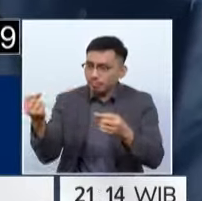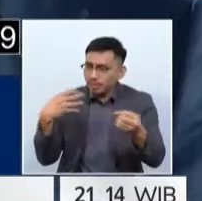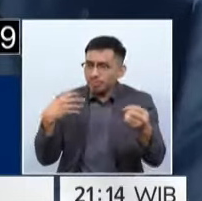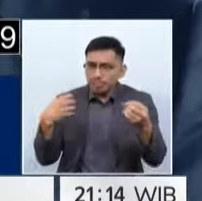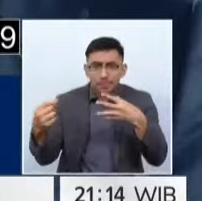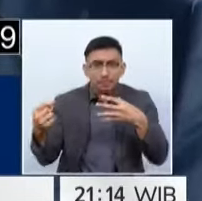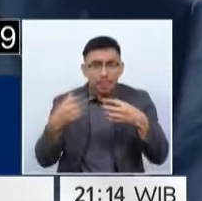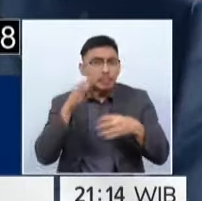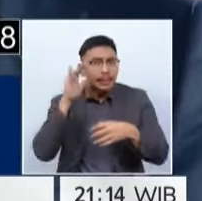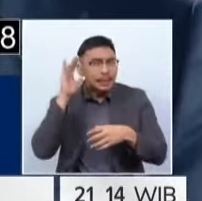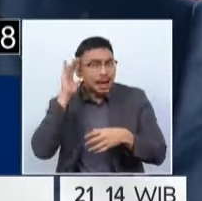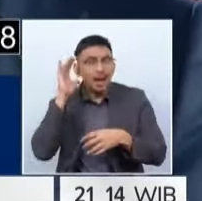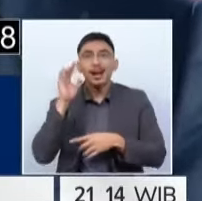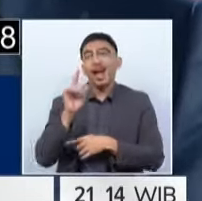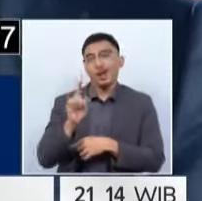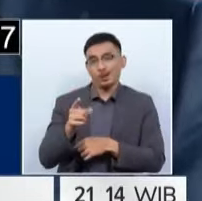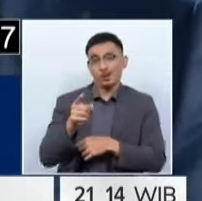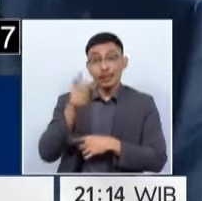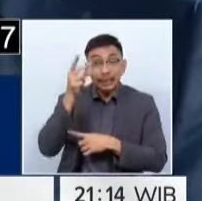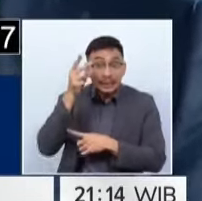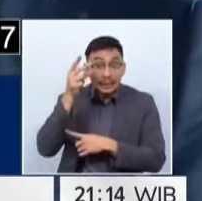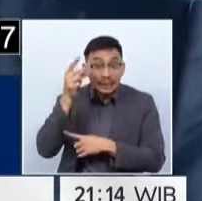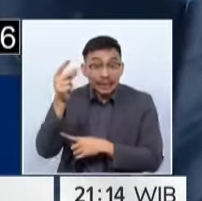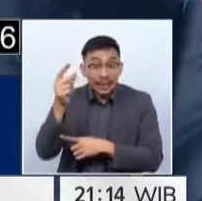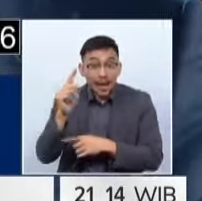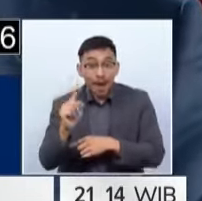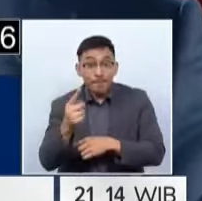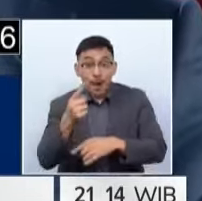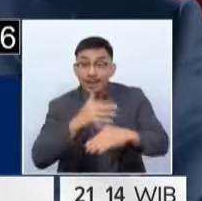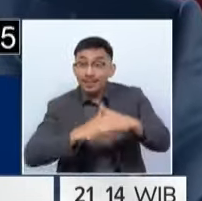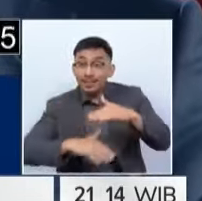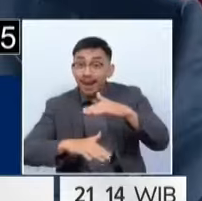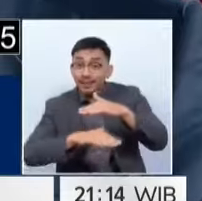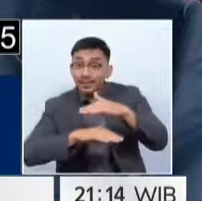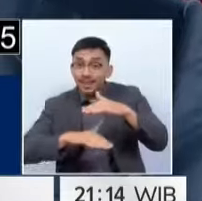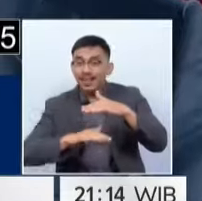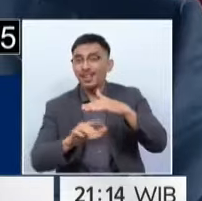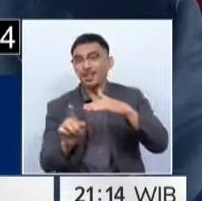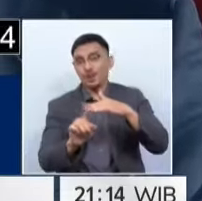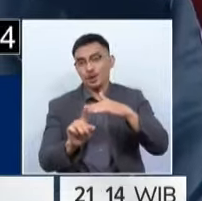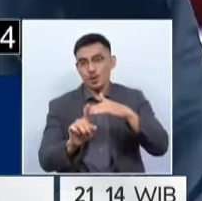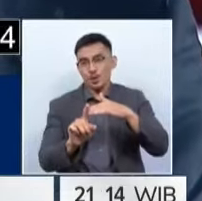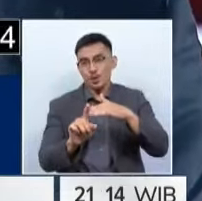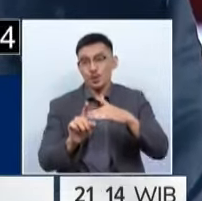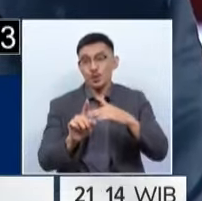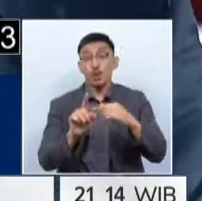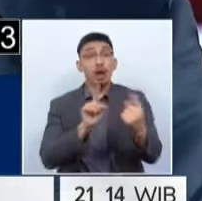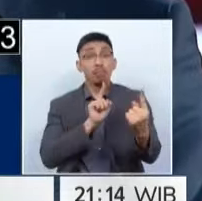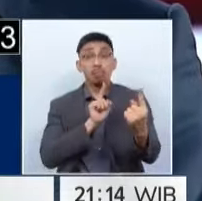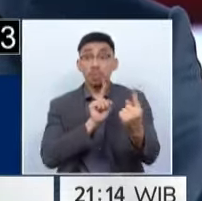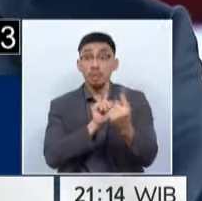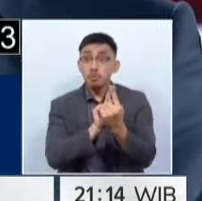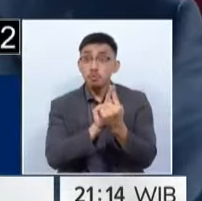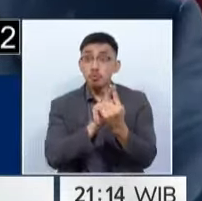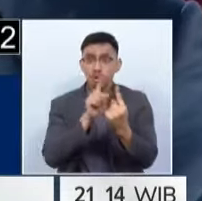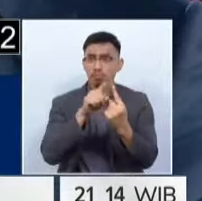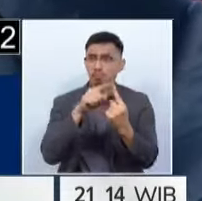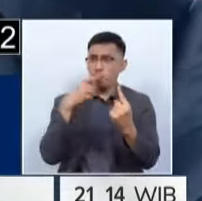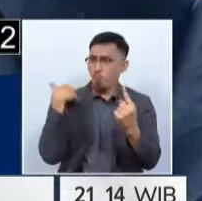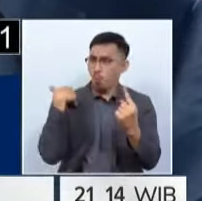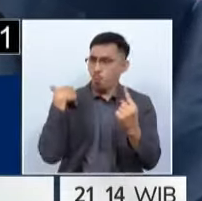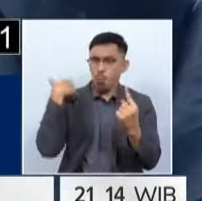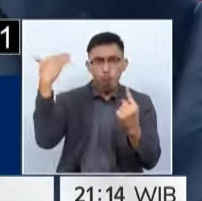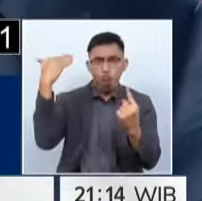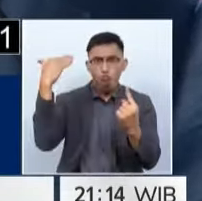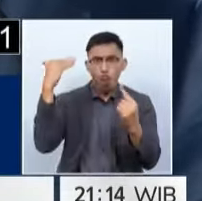batem sehingga saya ketemu dengan seseorang berpangkat cukup tinggi pak kalau bapak